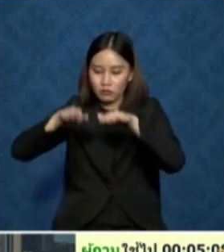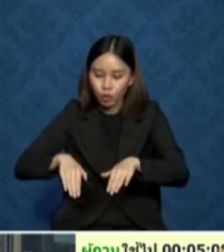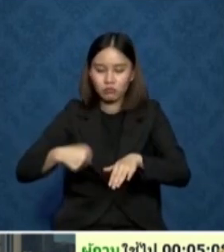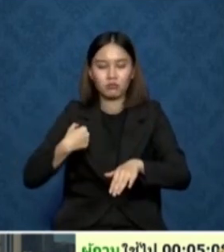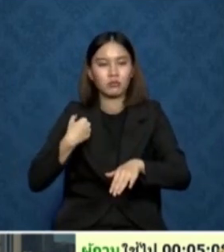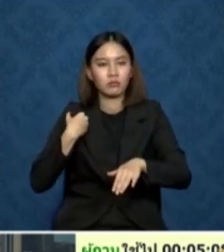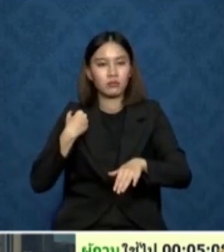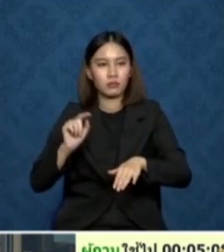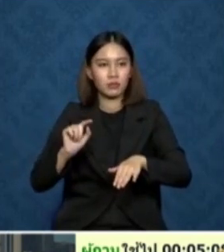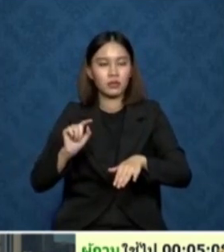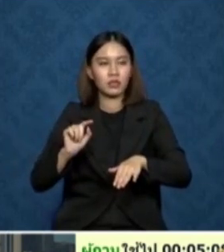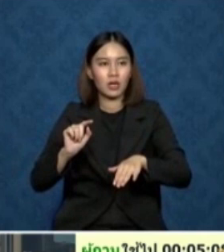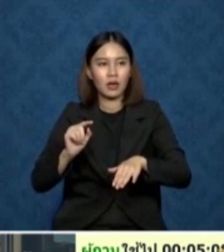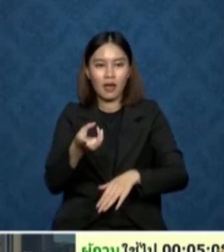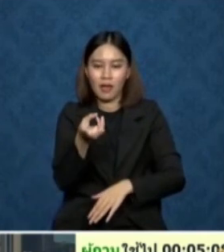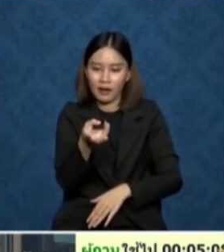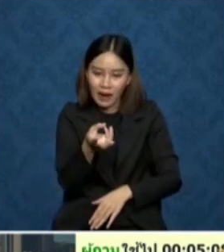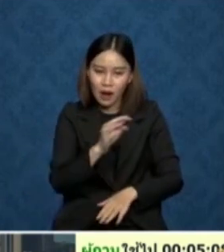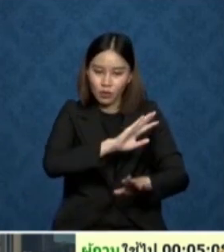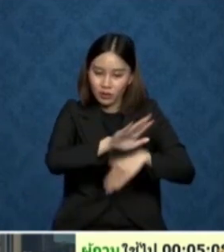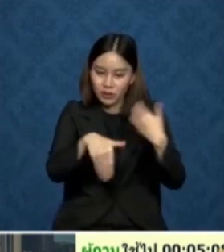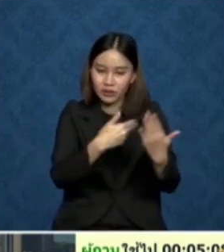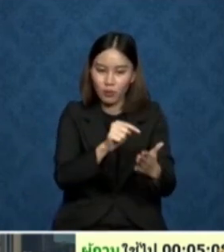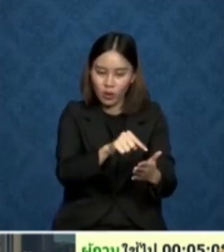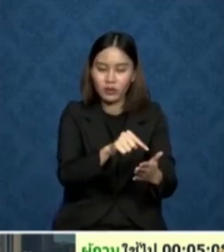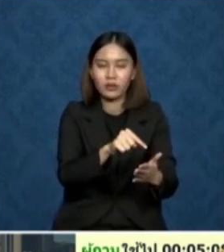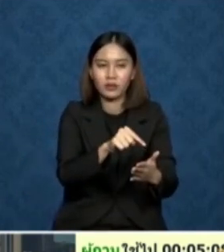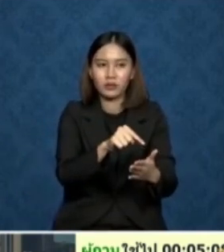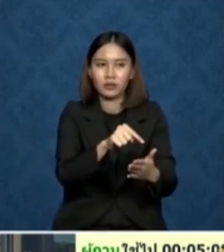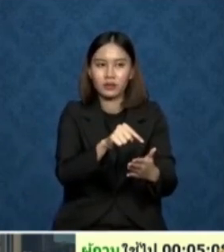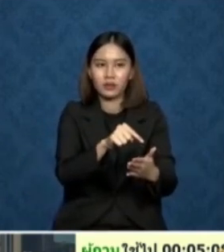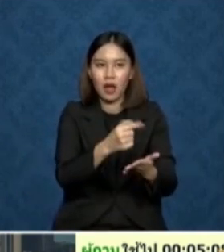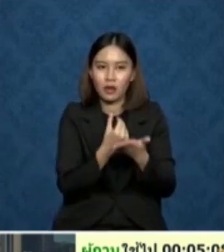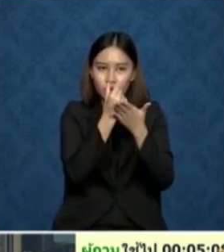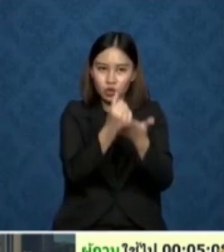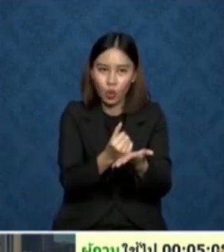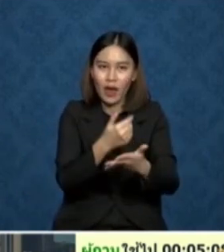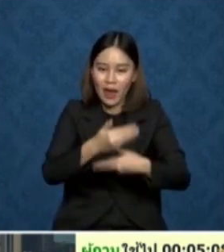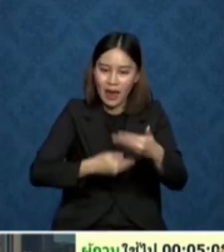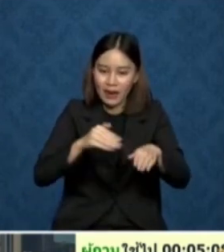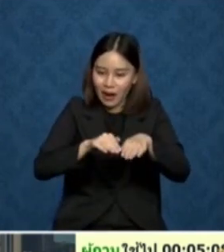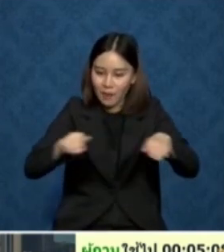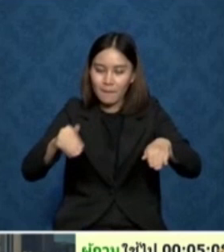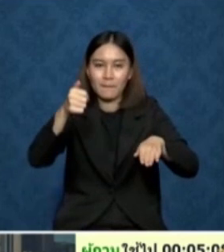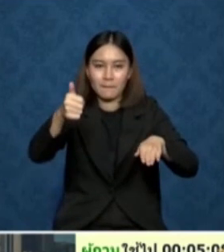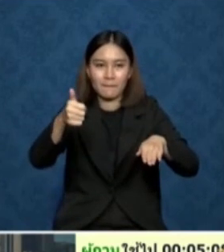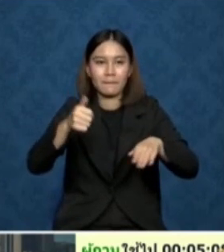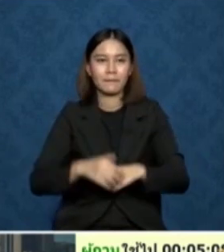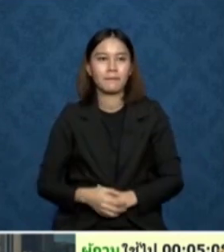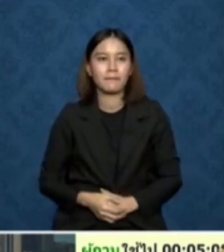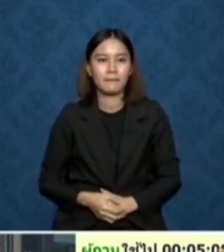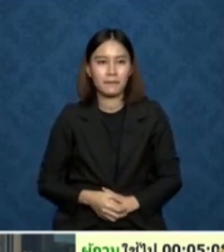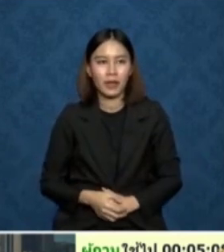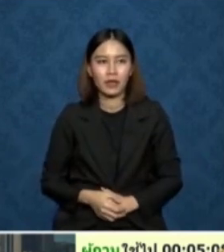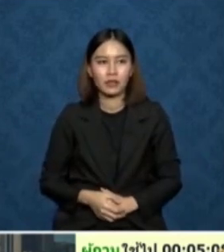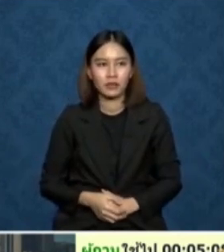พยายามจะ ดู practise ลักตัวข้าวทั้หมutเข้ามาเพื่อทำให้ พยุงราคาข้าว้รัษาเซ็นภาพราคาข้าวดุนิ